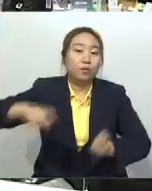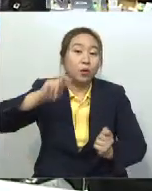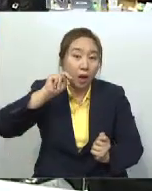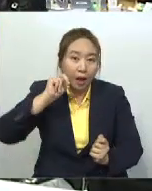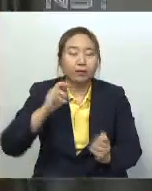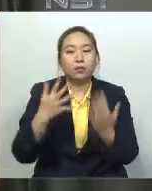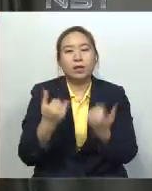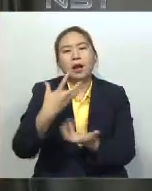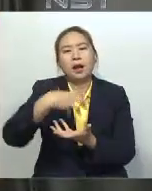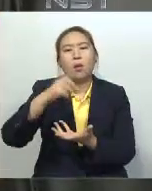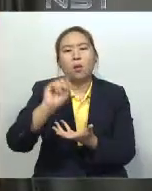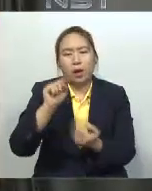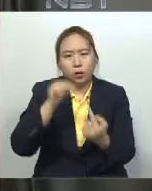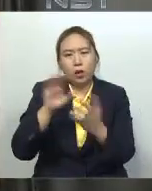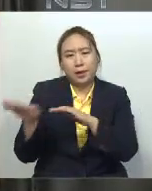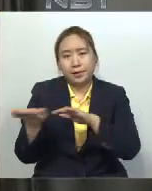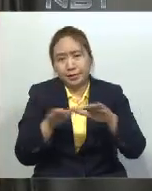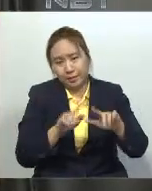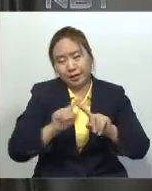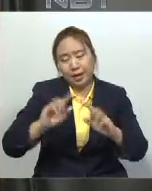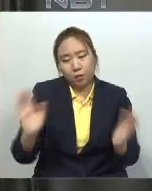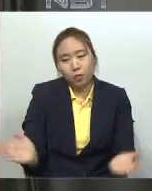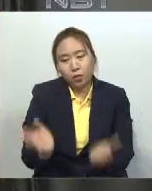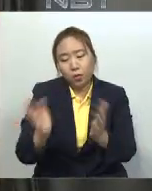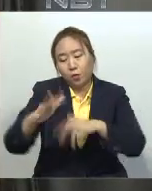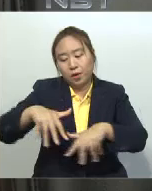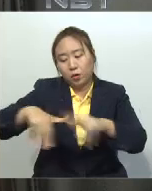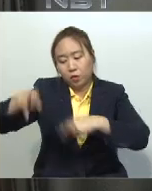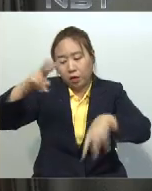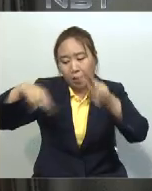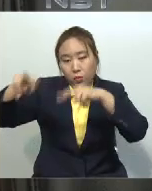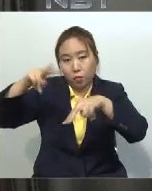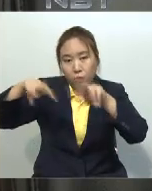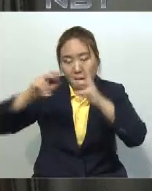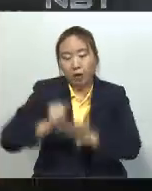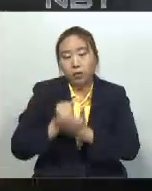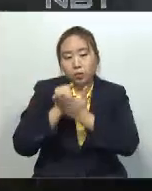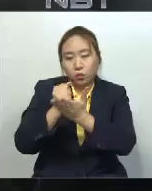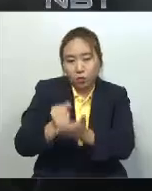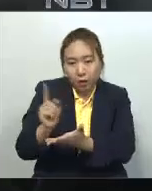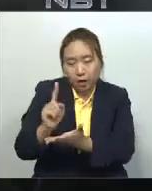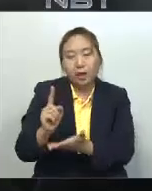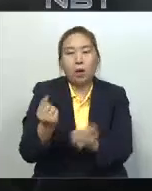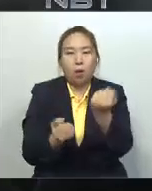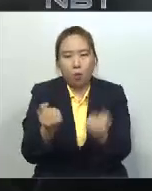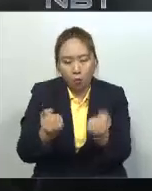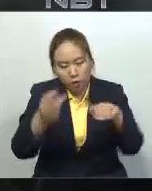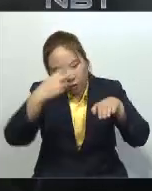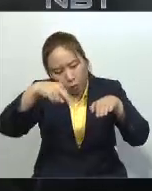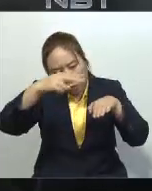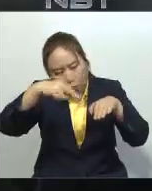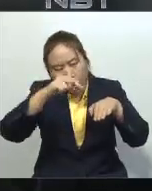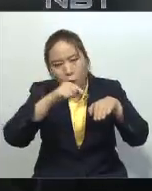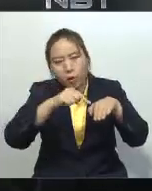โดยพูดถึงเรื่องของการเตรียมมาตรการรณรงค์ดูแลประชาชนอำนวยความสะดวกเรื่องของการตรวจสภาพรถ